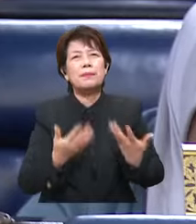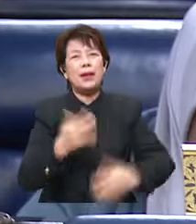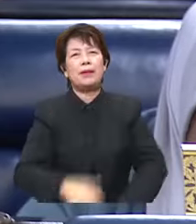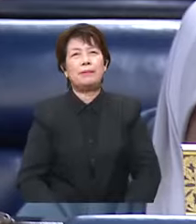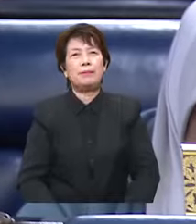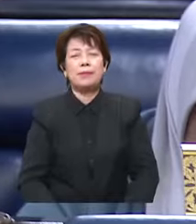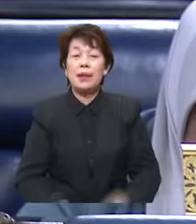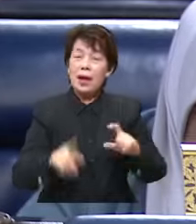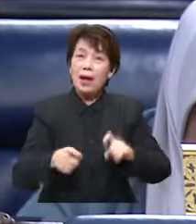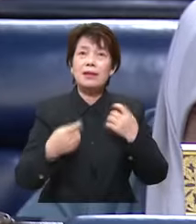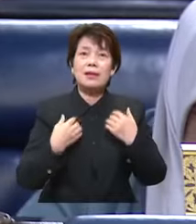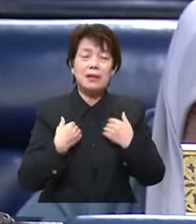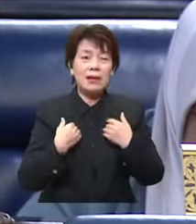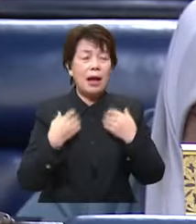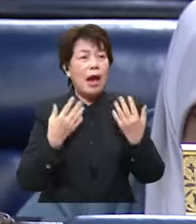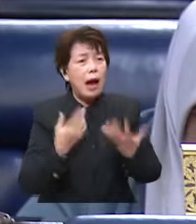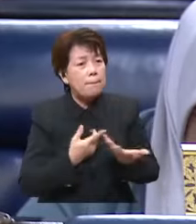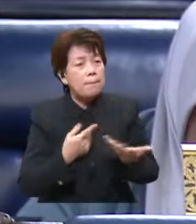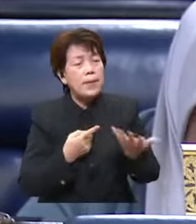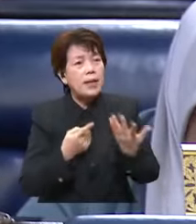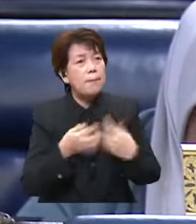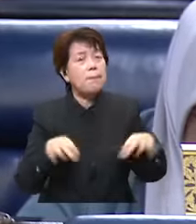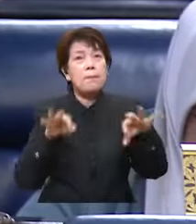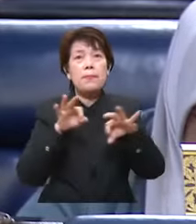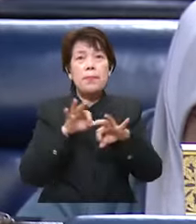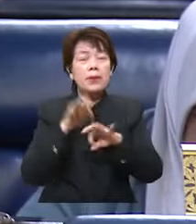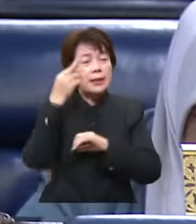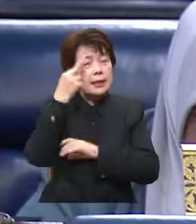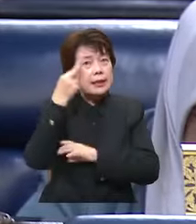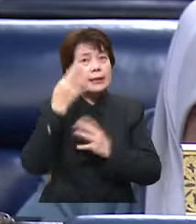ialah kalau ada elemen pencatutan, elemen kenaikan harga yang tidak munasabah.